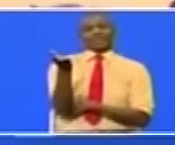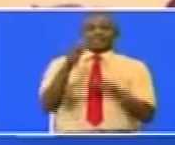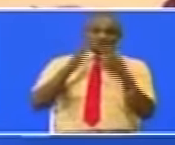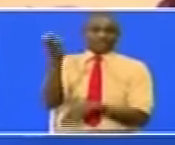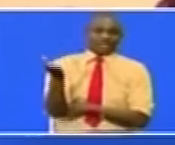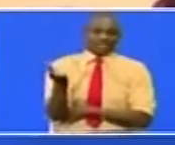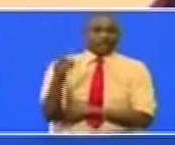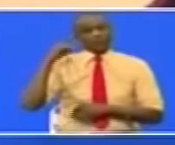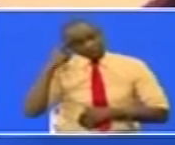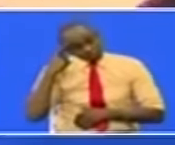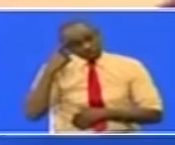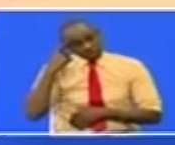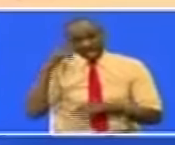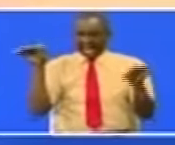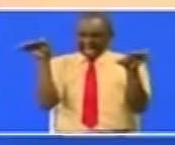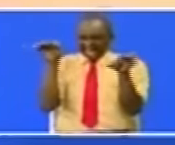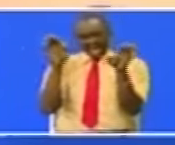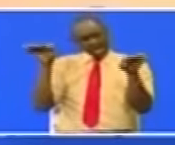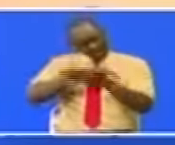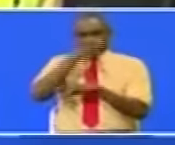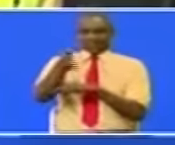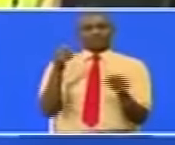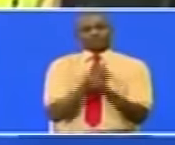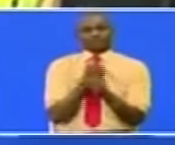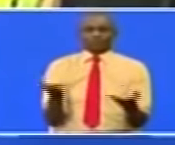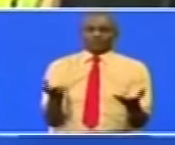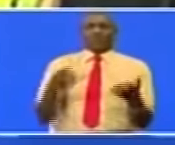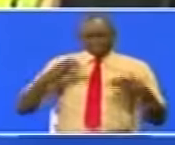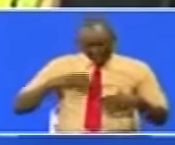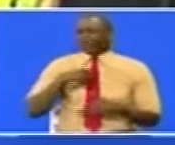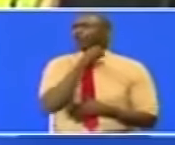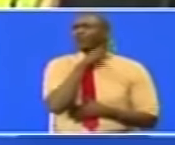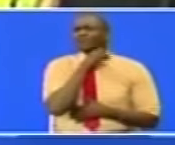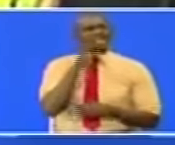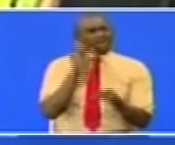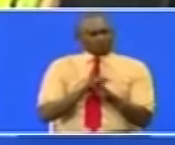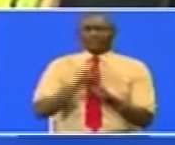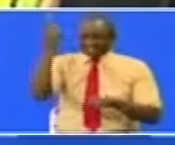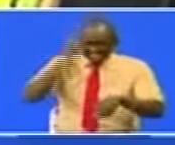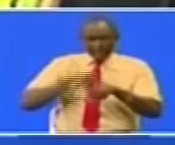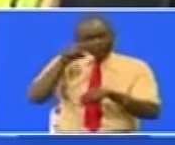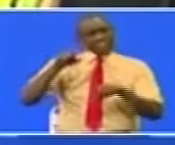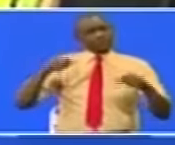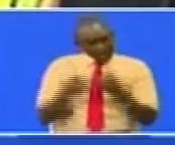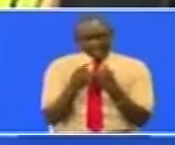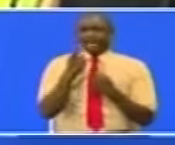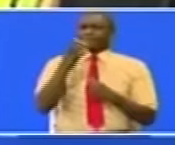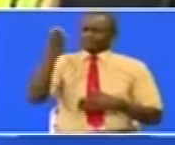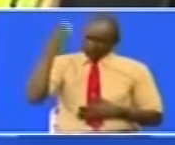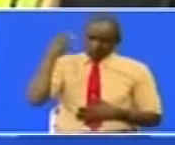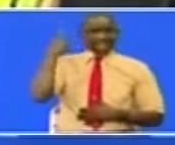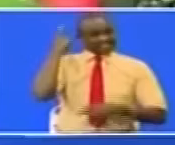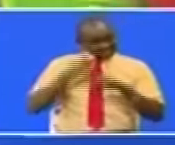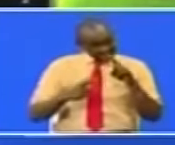ni ile linaf chwa hatu Lito nje wenye ji wamel kuwa si kisa cha kwanza kwani mtoto mwingi alitek mwaka